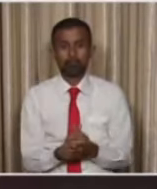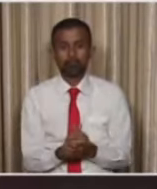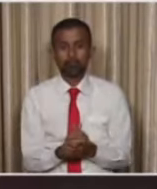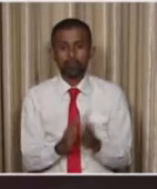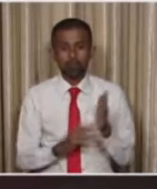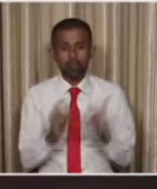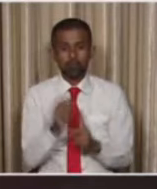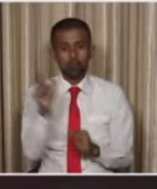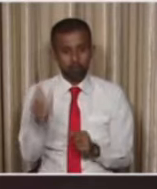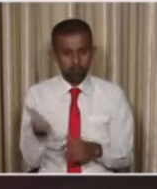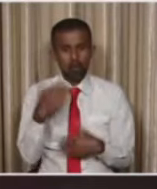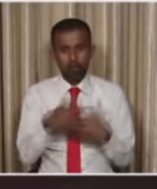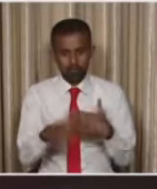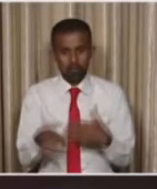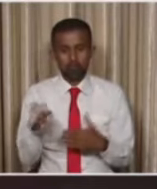ඇමතිවරෙක්